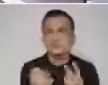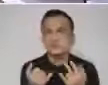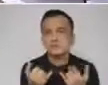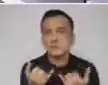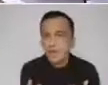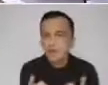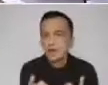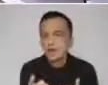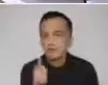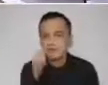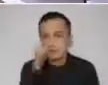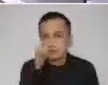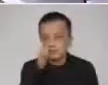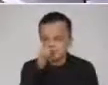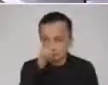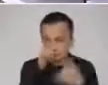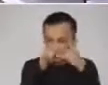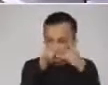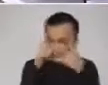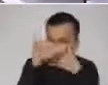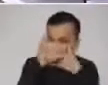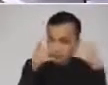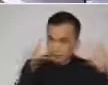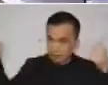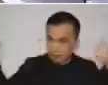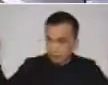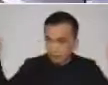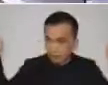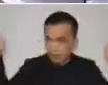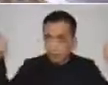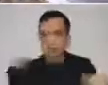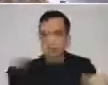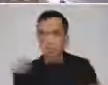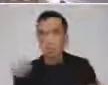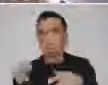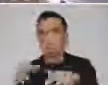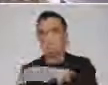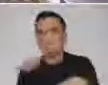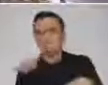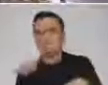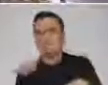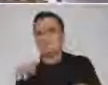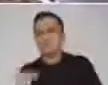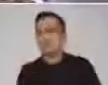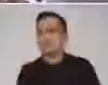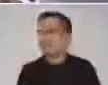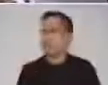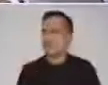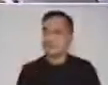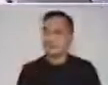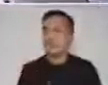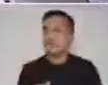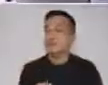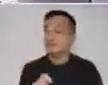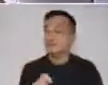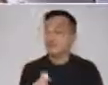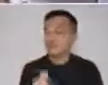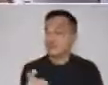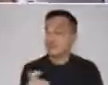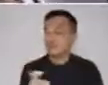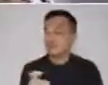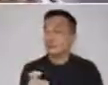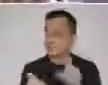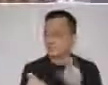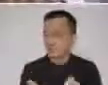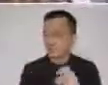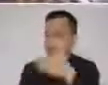dito sa Cubao. Mumula na po yan, dyan sa may pagbaba ninyo sa Kamuning Cooper, and then you'll see the main artery pasok dito